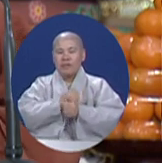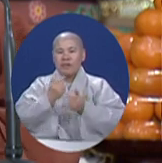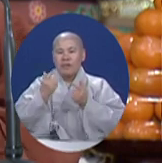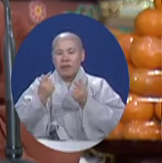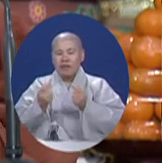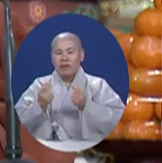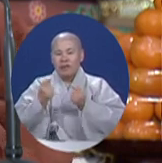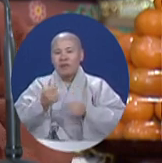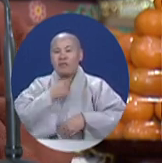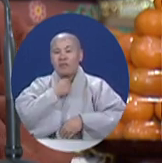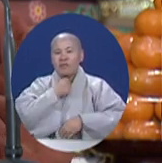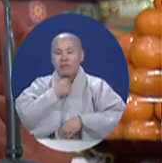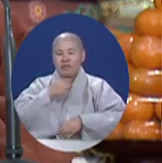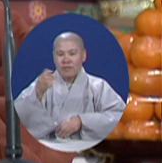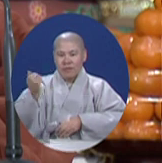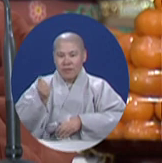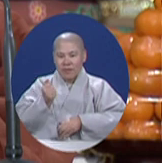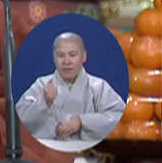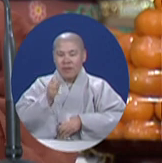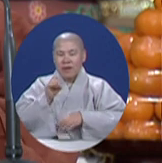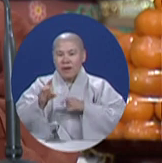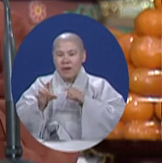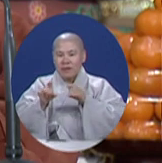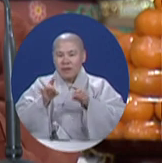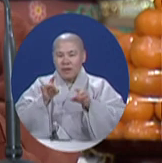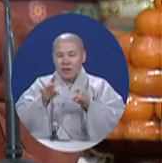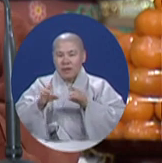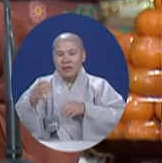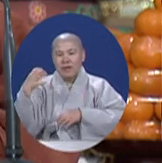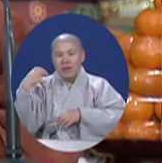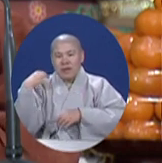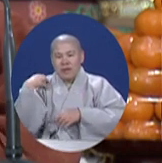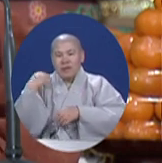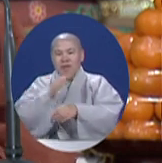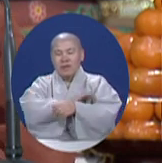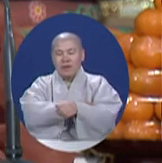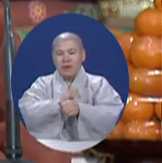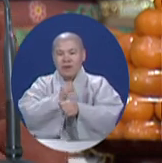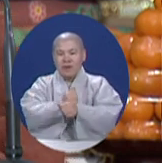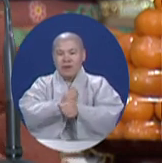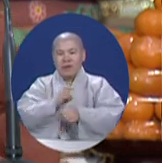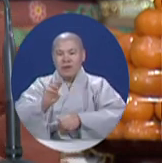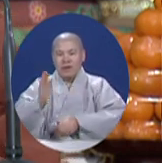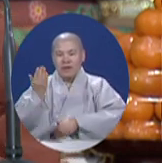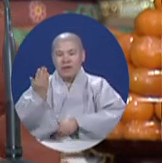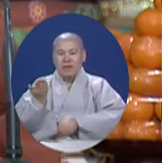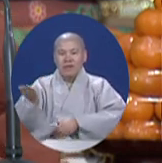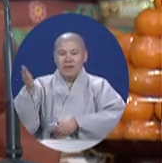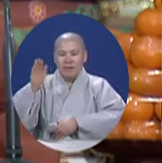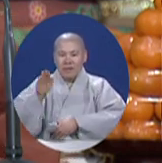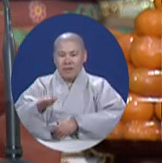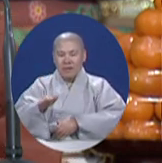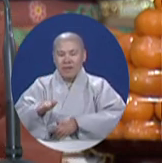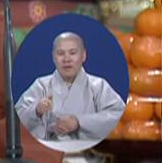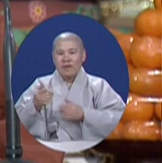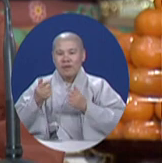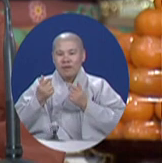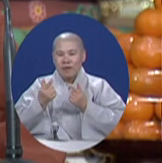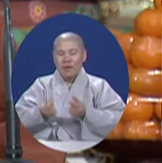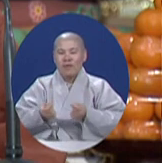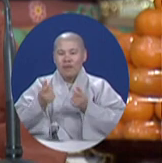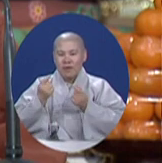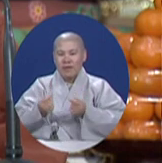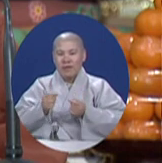이런 염호를 가지고 각자 맡은 책임을 잘 해야 되는데, 그렇게 각자